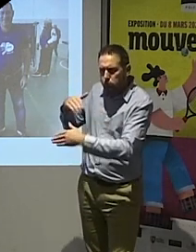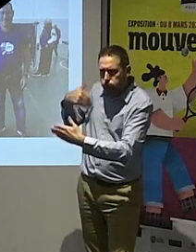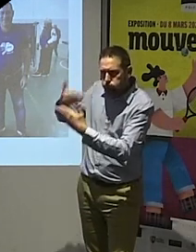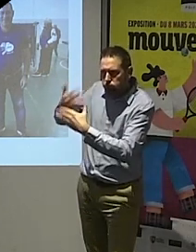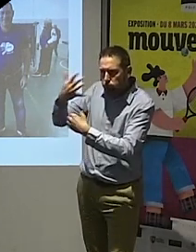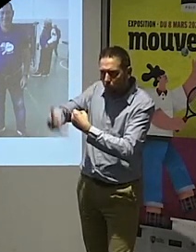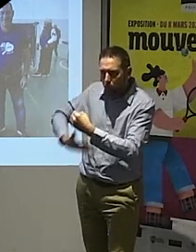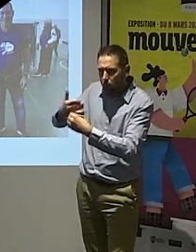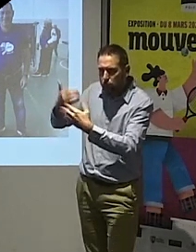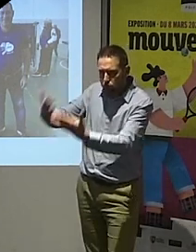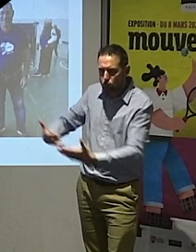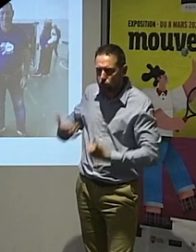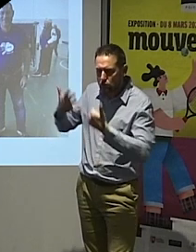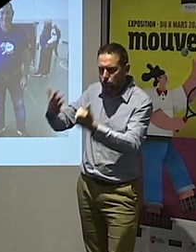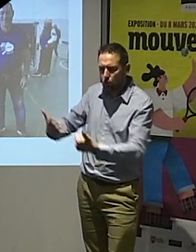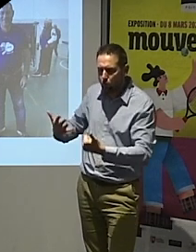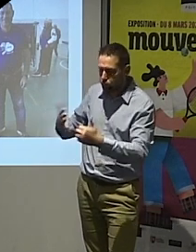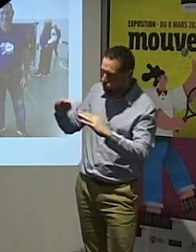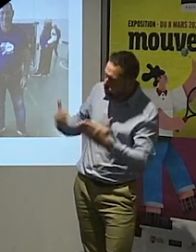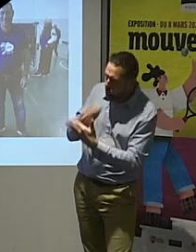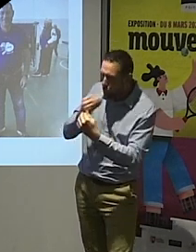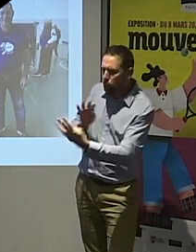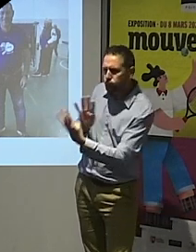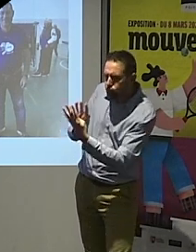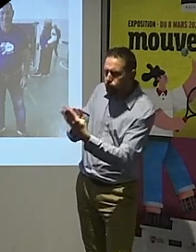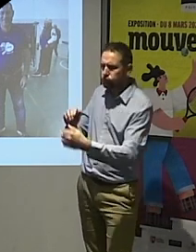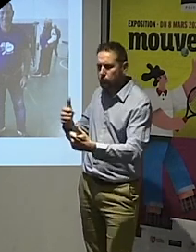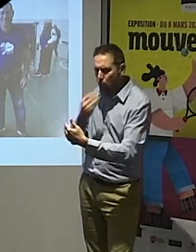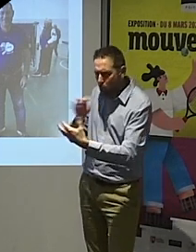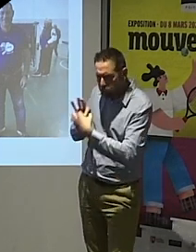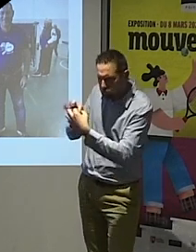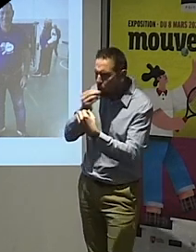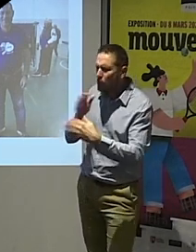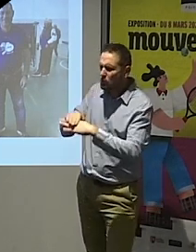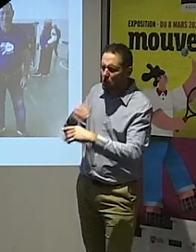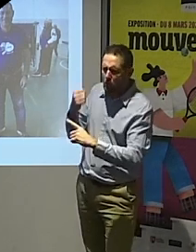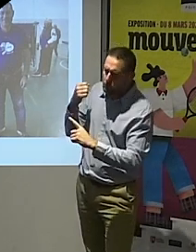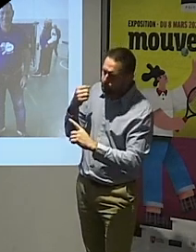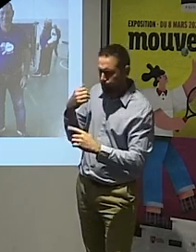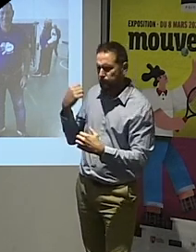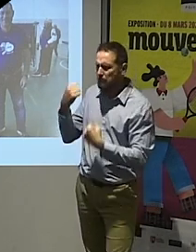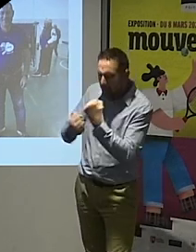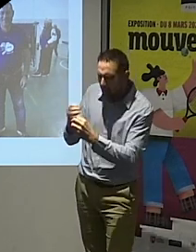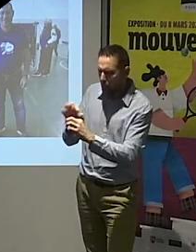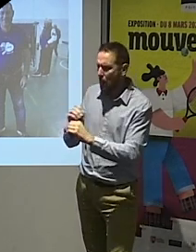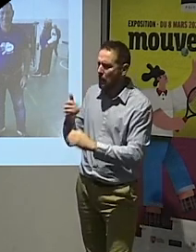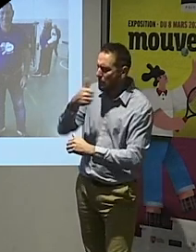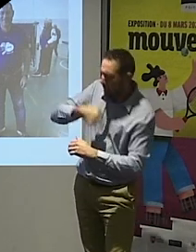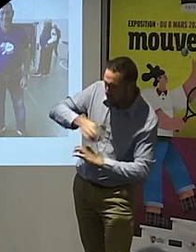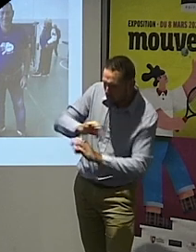se passe bien. On entend bien avec les autres, on joue bien, on se fait pas de mal, on rigole.